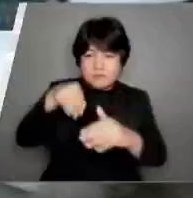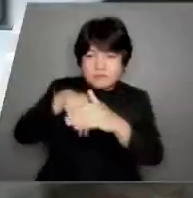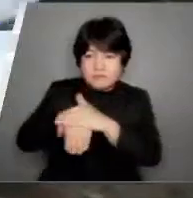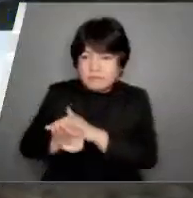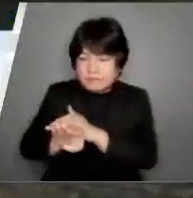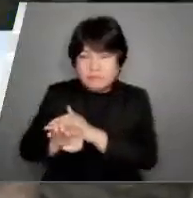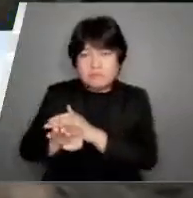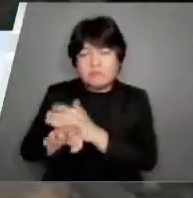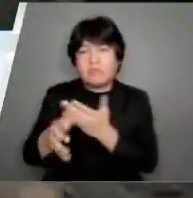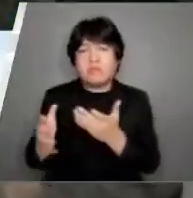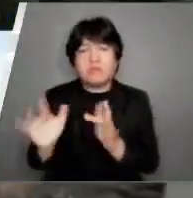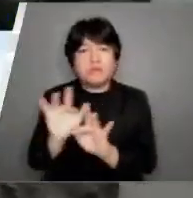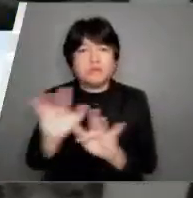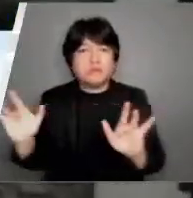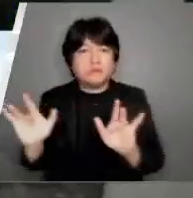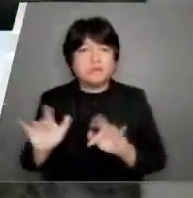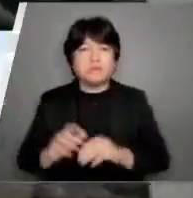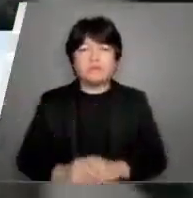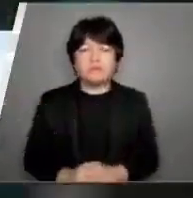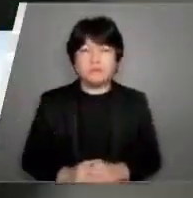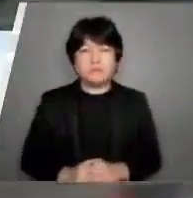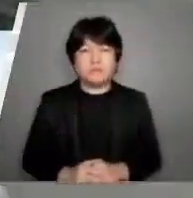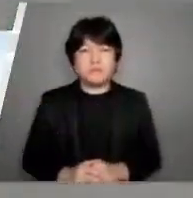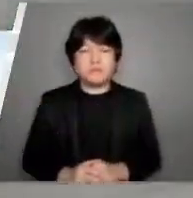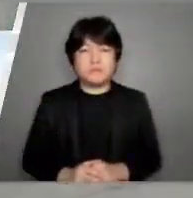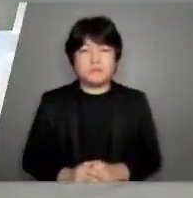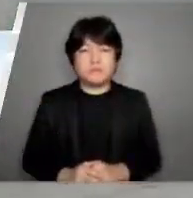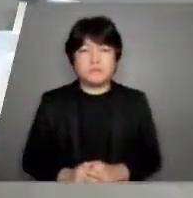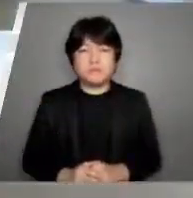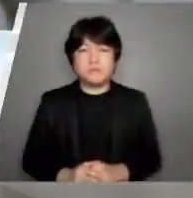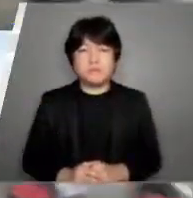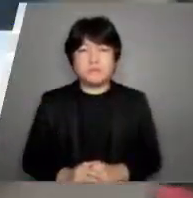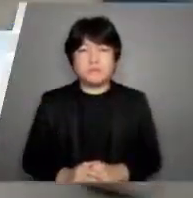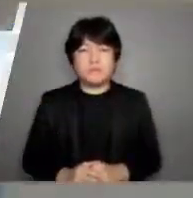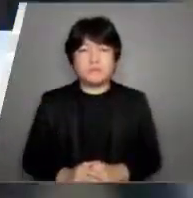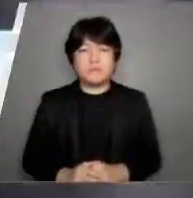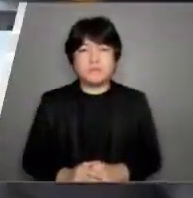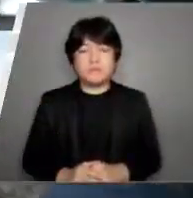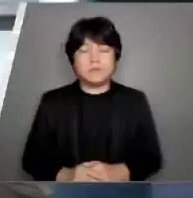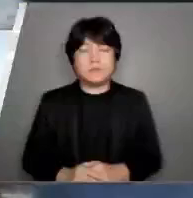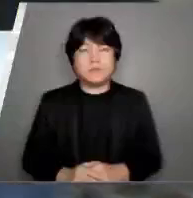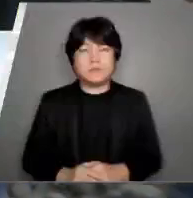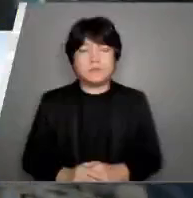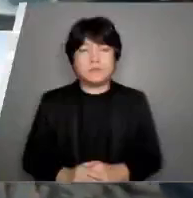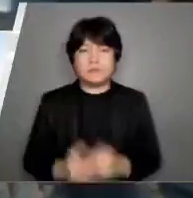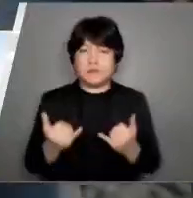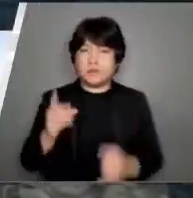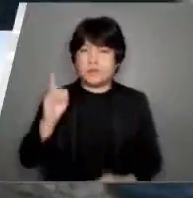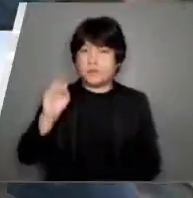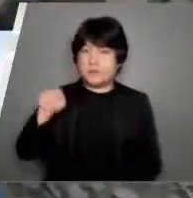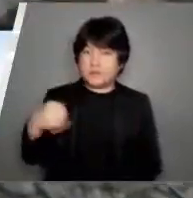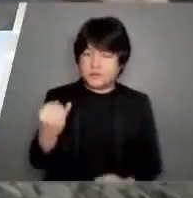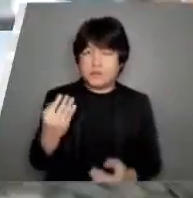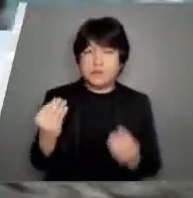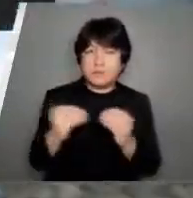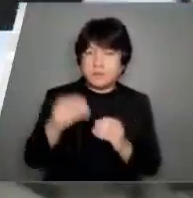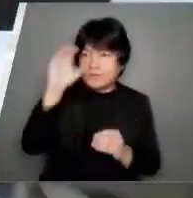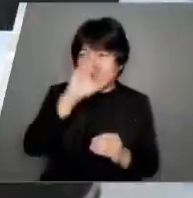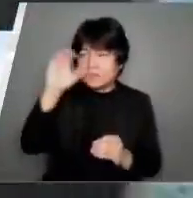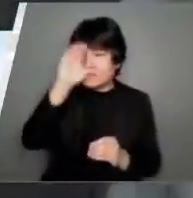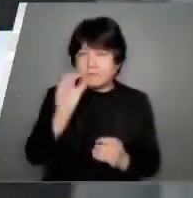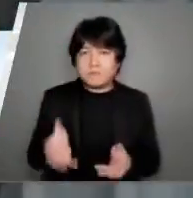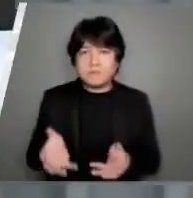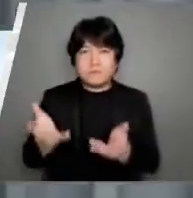nagbabantay sa labas ng compound. Tinanggap ng legal counsel ng KOJC ang warrant of arrest mula Pasig City at Quezon